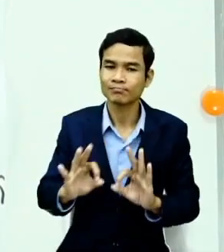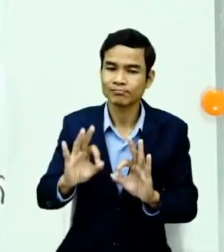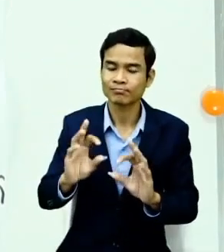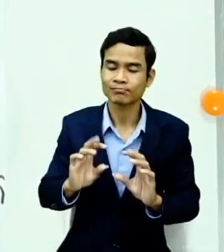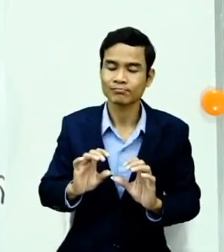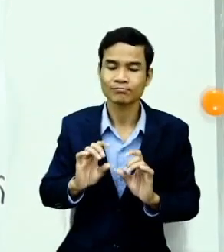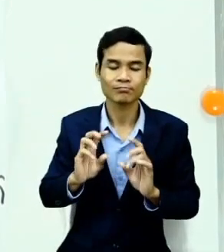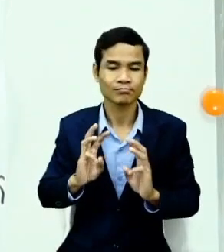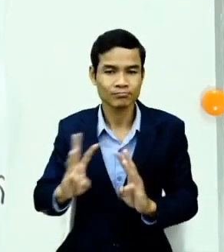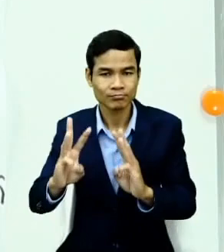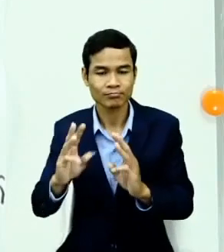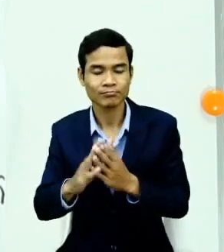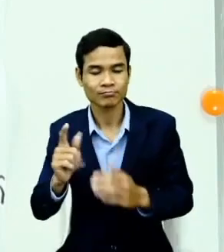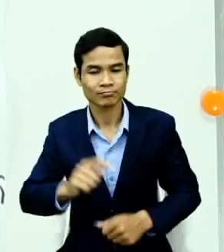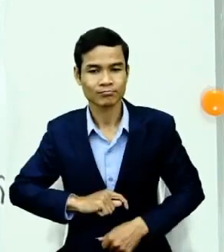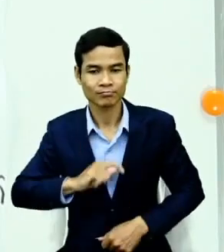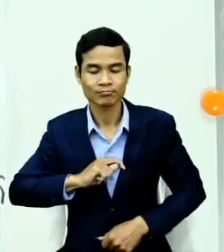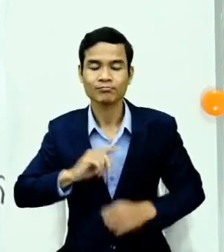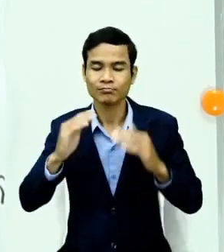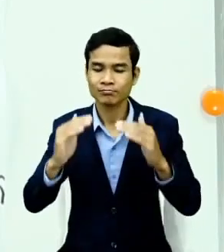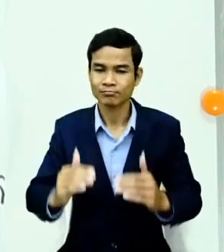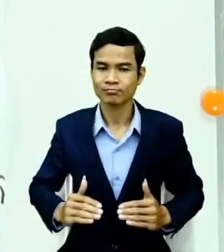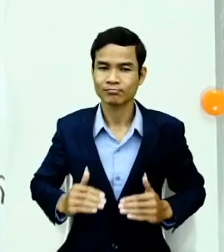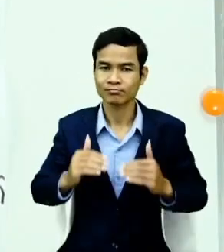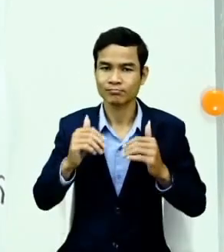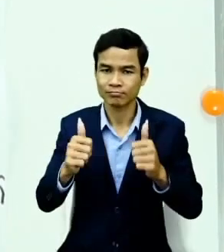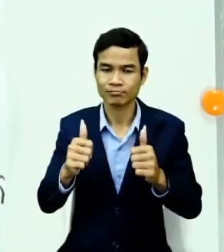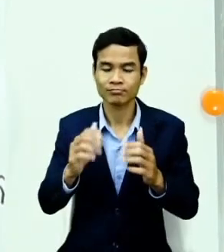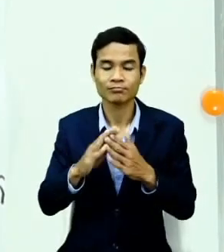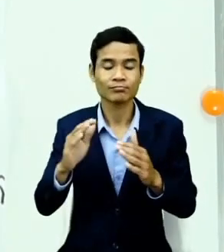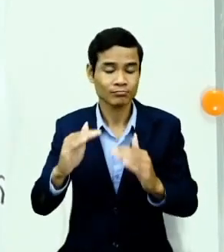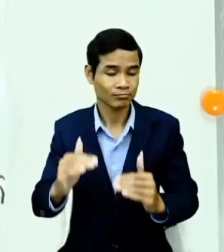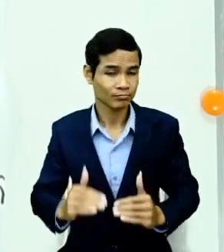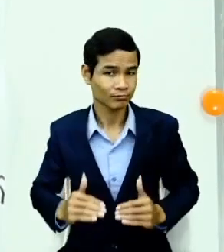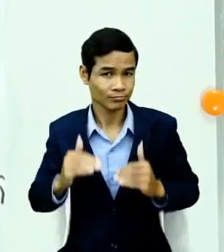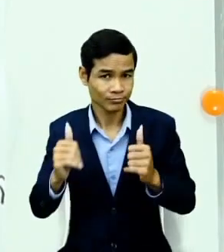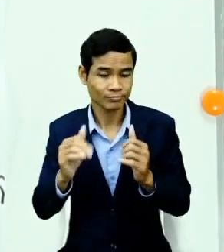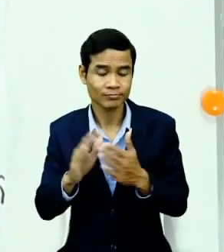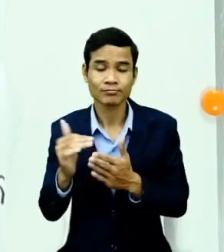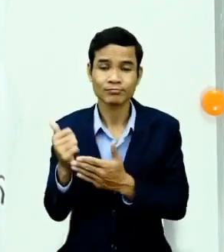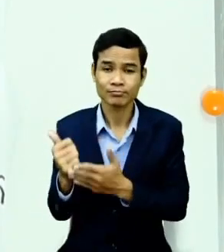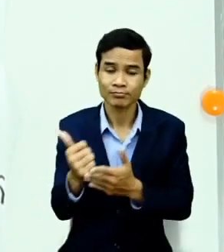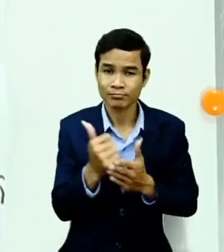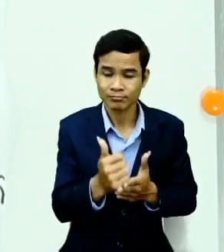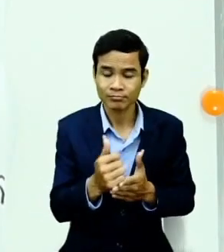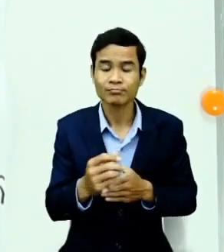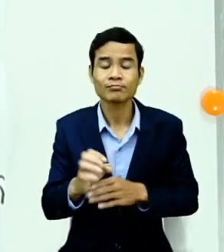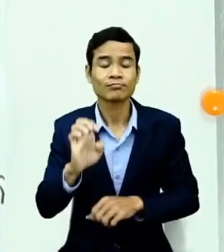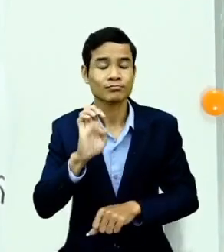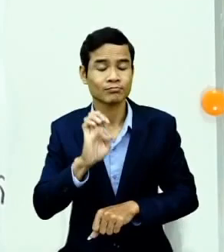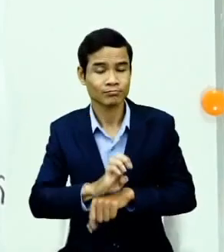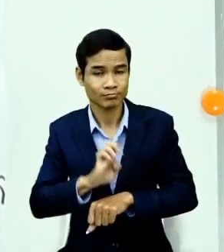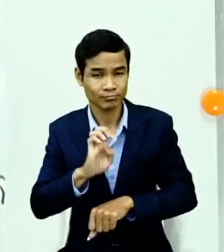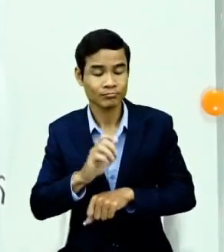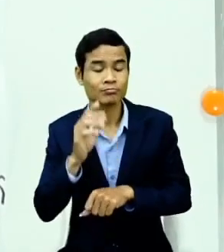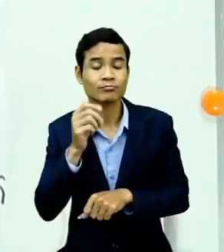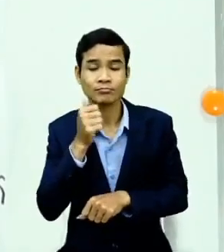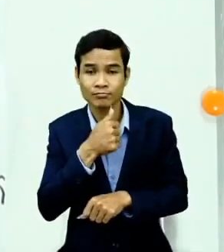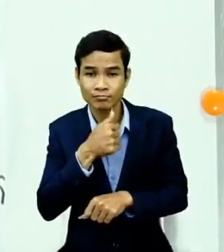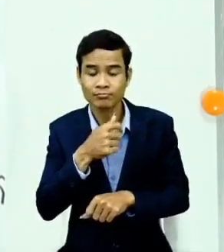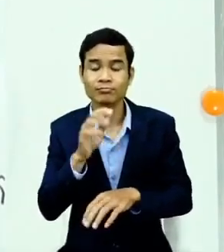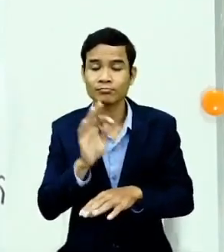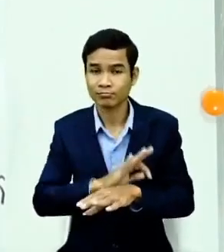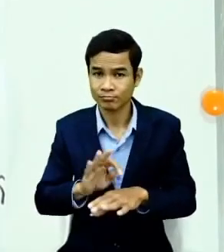luôn nới cha bạc cọp đào sập hẹ mông côn nó con nó cha nè nâng chuối túc thu rẻ khnìa từ vĩnh từ